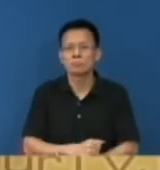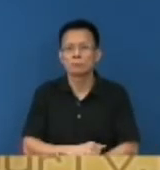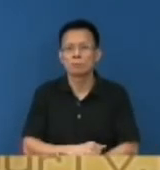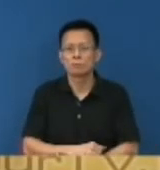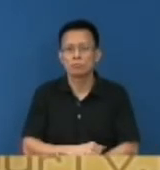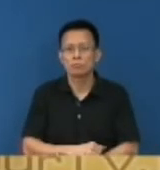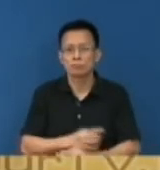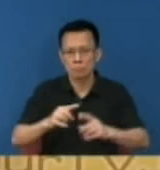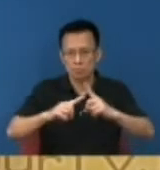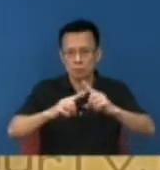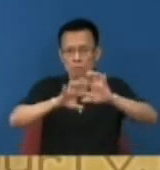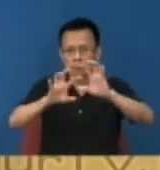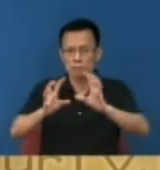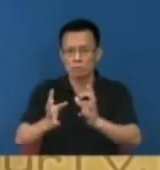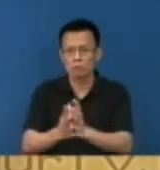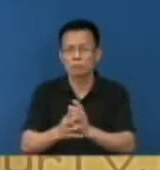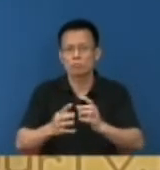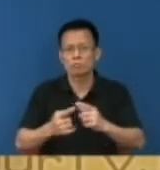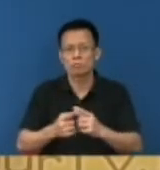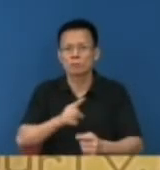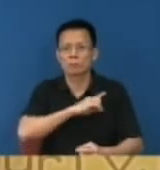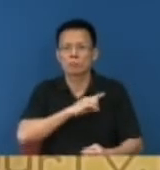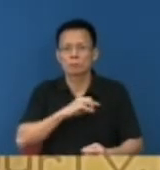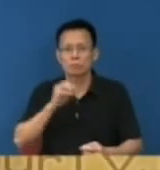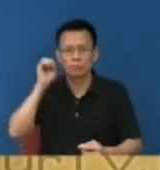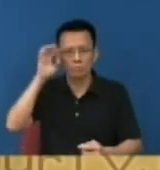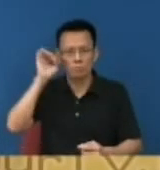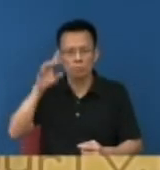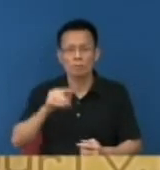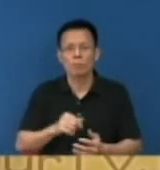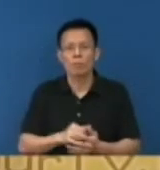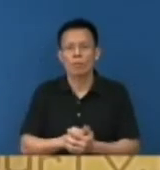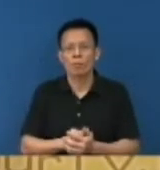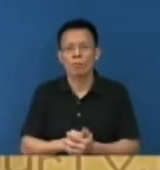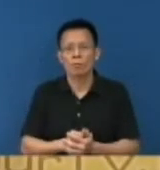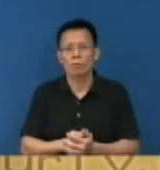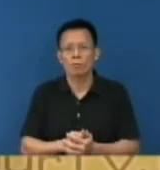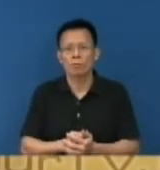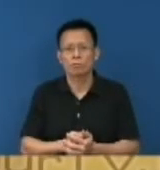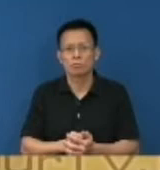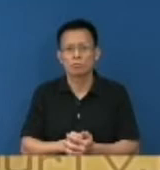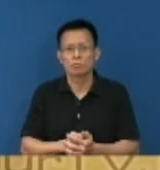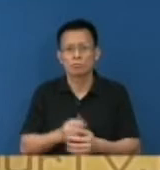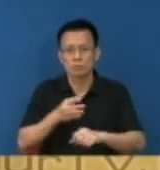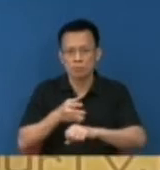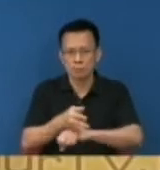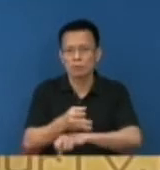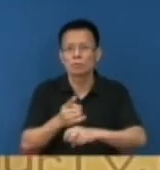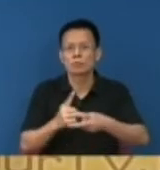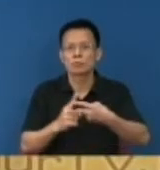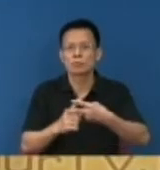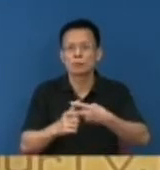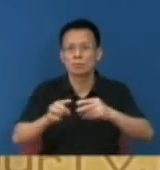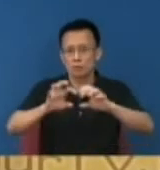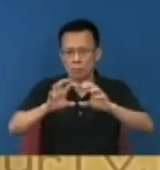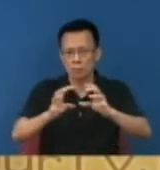民主黨自己建議在這個社工團體，